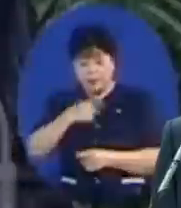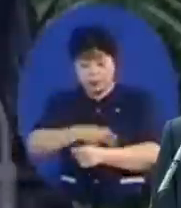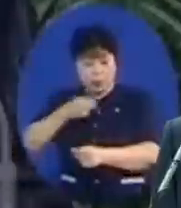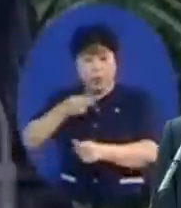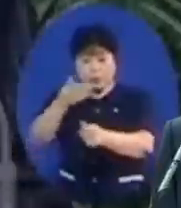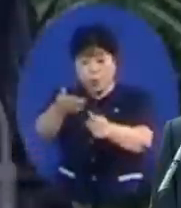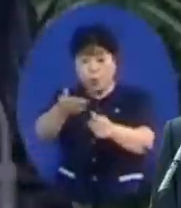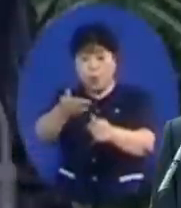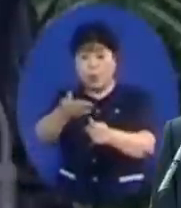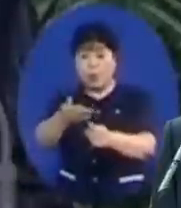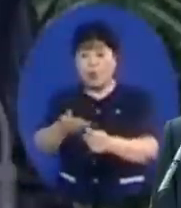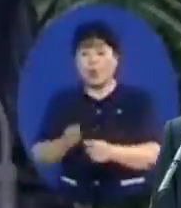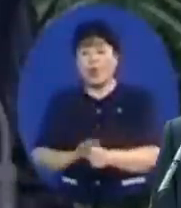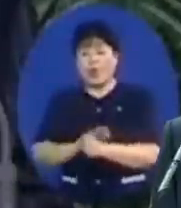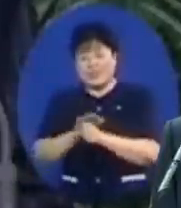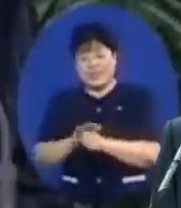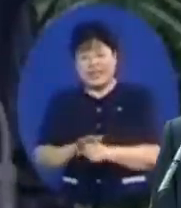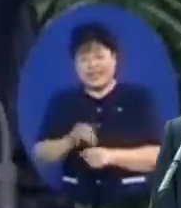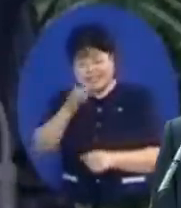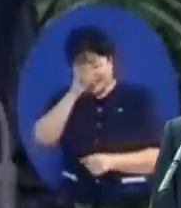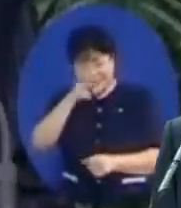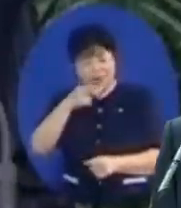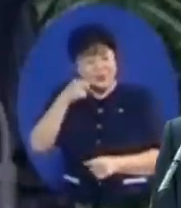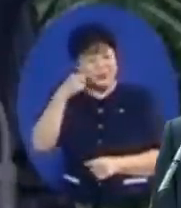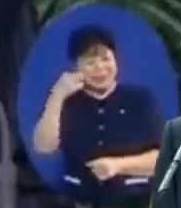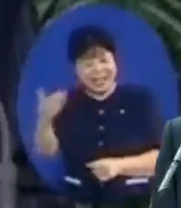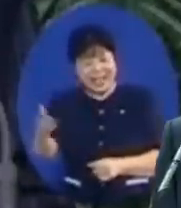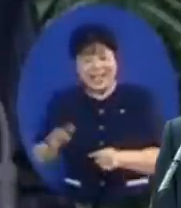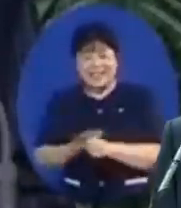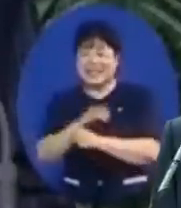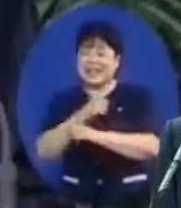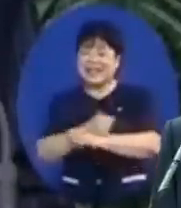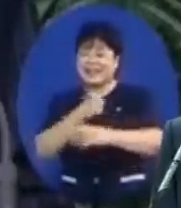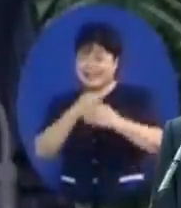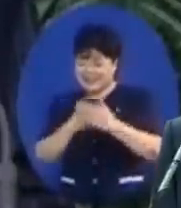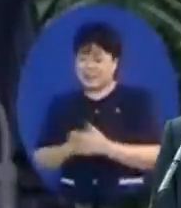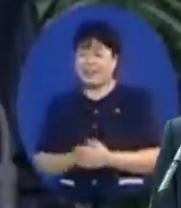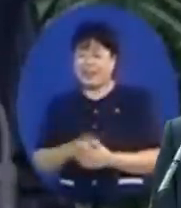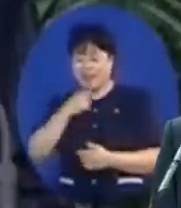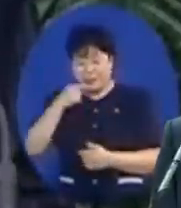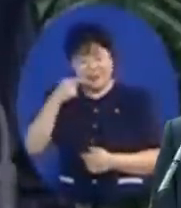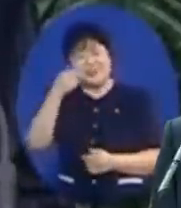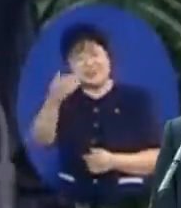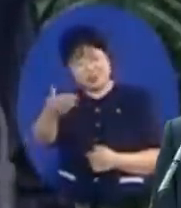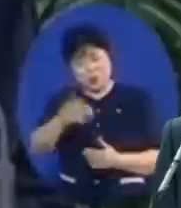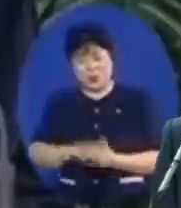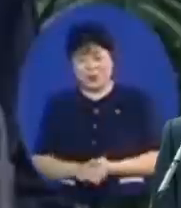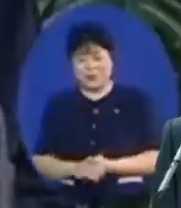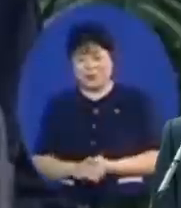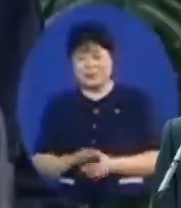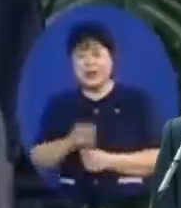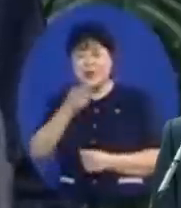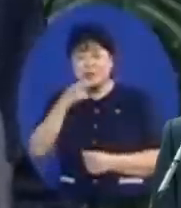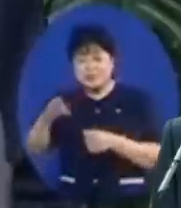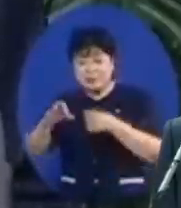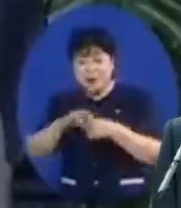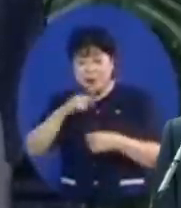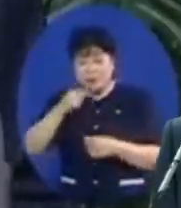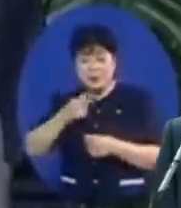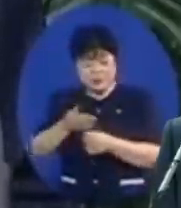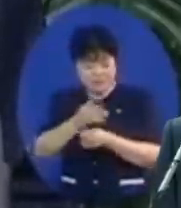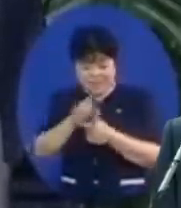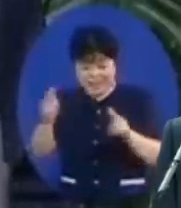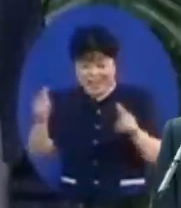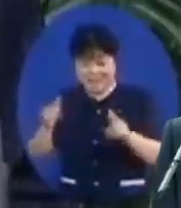뽑아주었으니 사랑했습니까? 사랑 안 했습니까? 사랑 안 했으면 절대로 피 안 뽑아줘요. 주님이 원수된